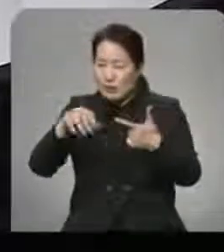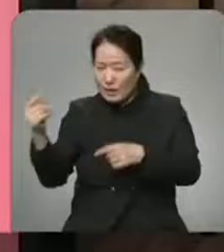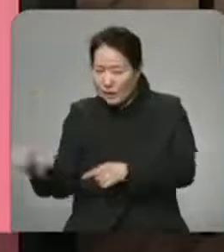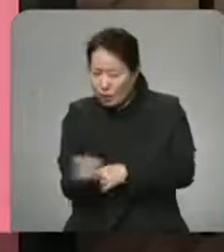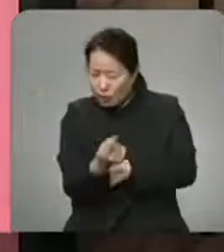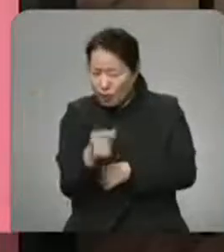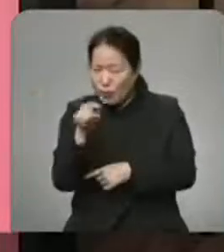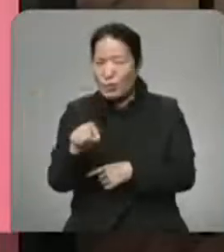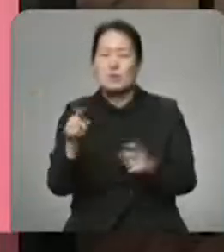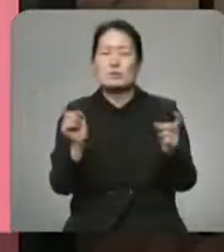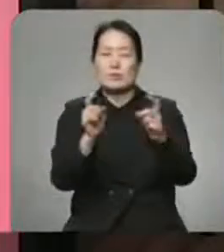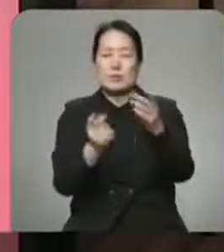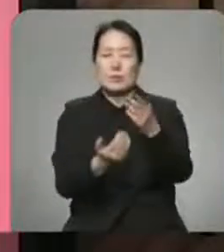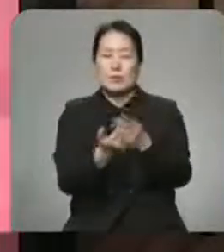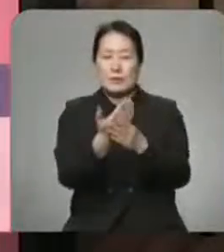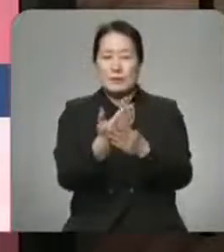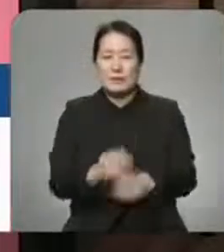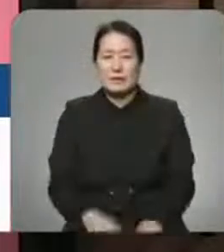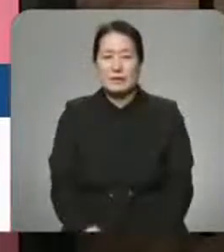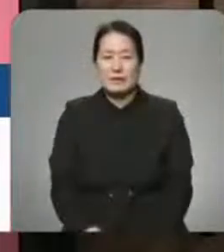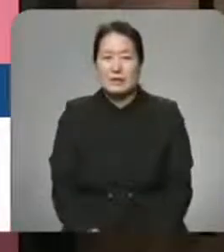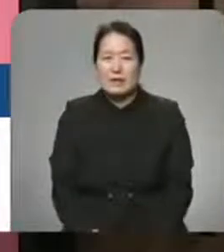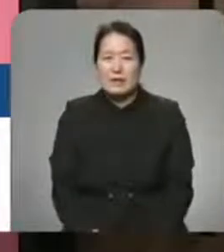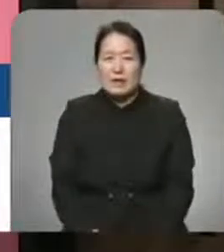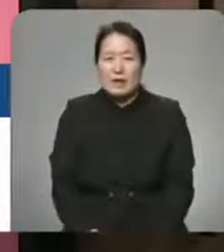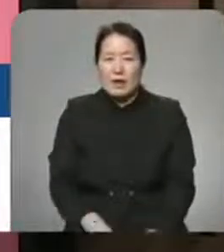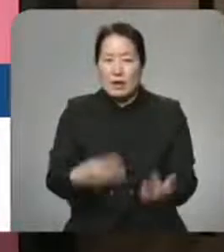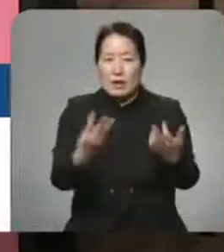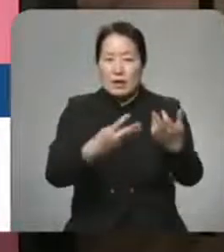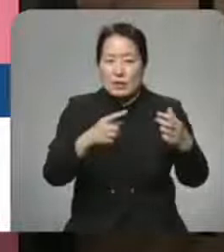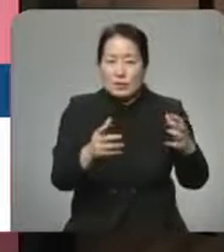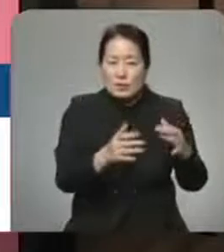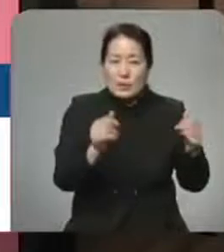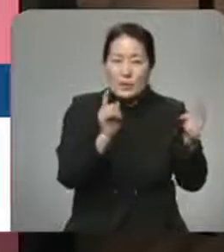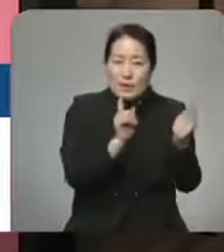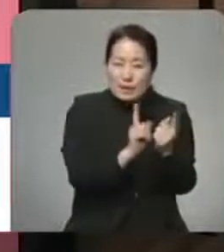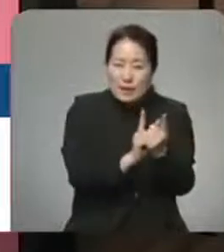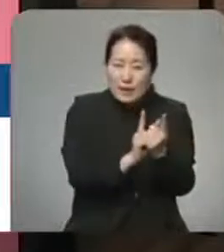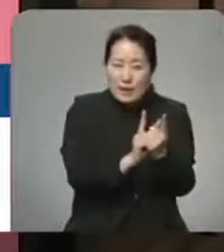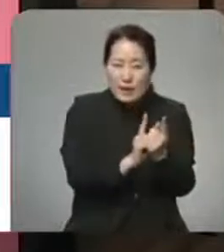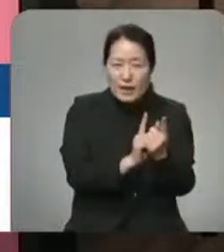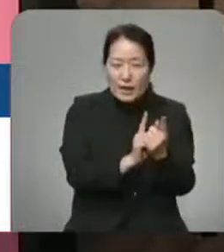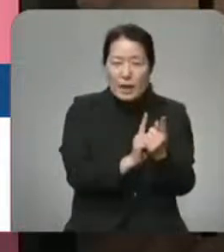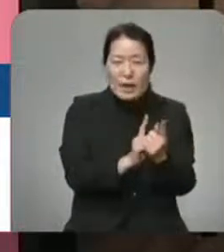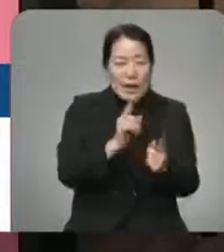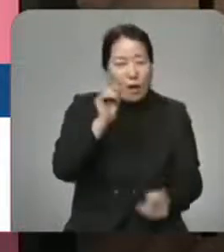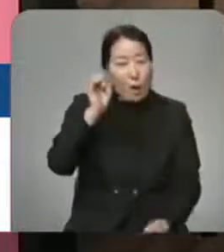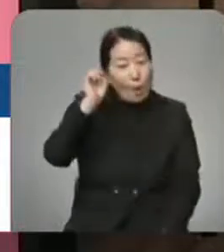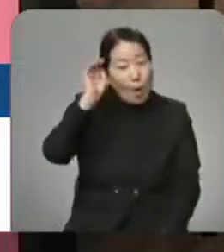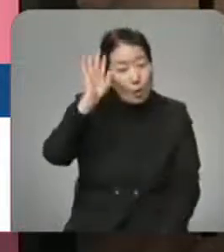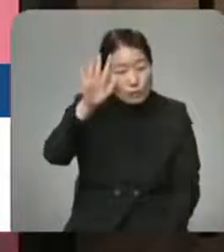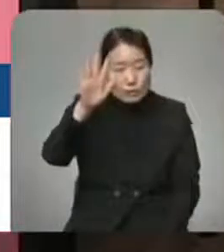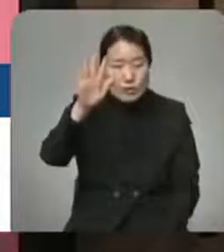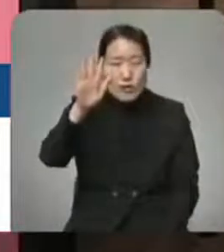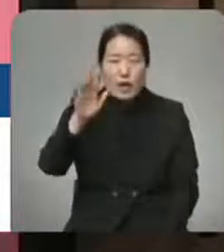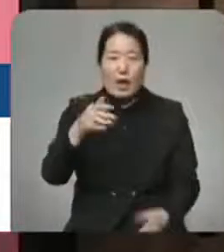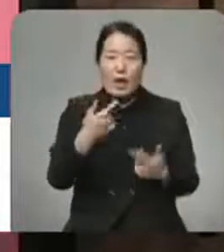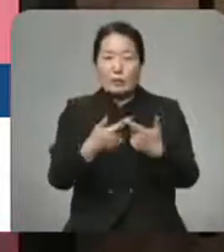오갔습니다. 광재 식탁을 해서 강원도민을 만나는구나. 이랬더니 또 며칠 있다